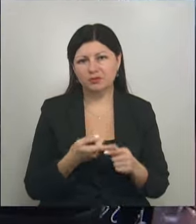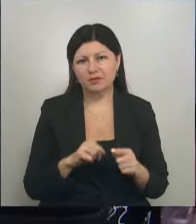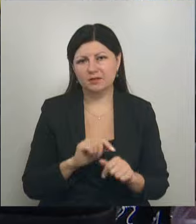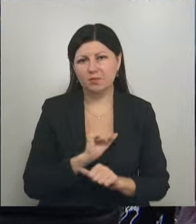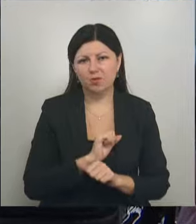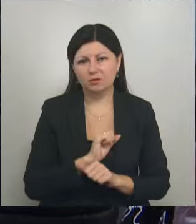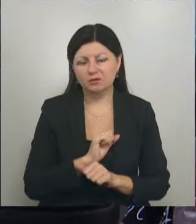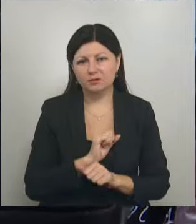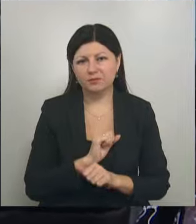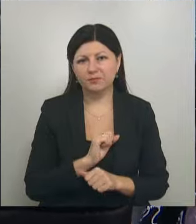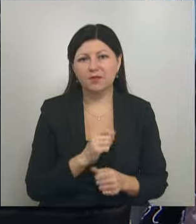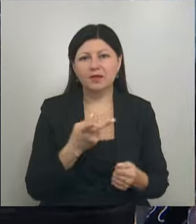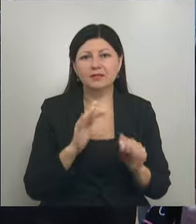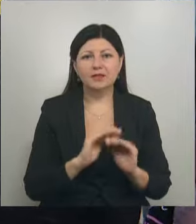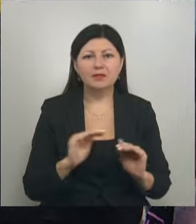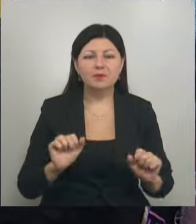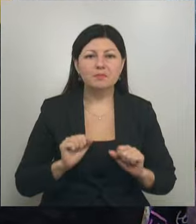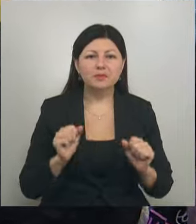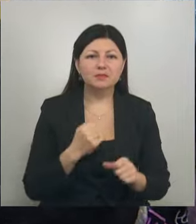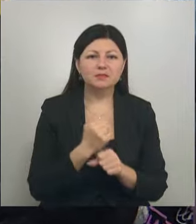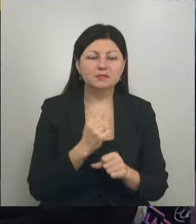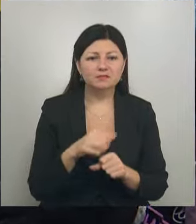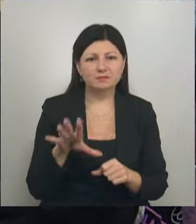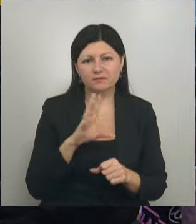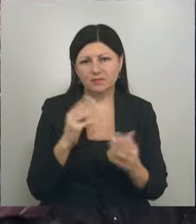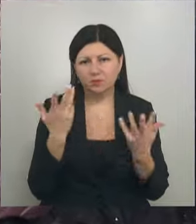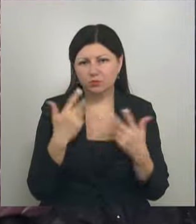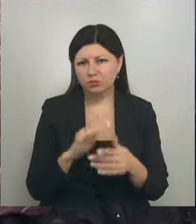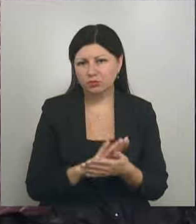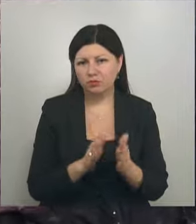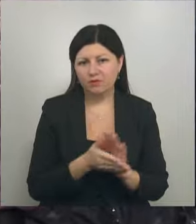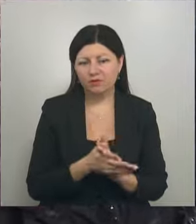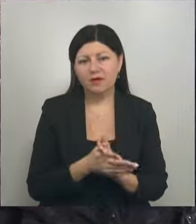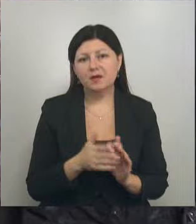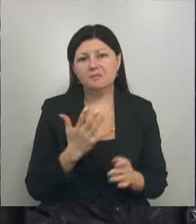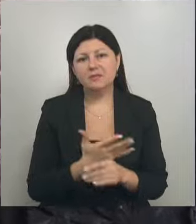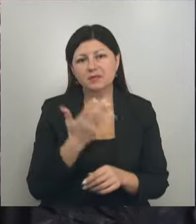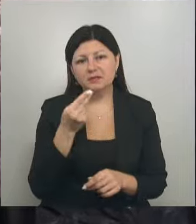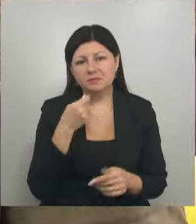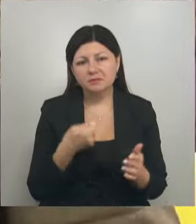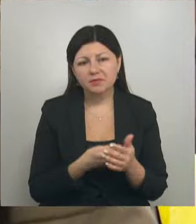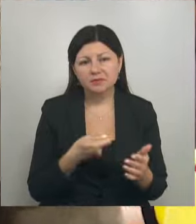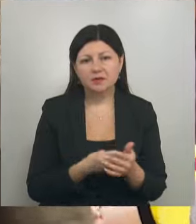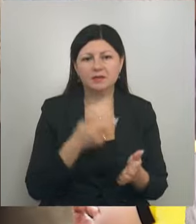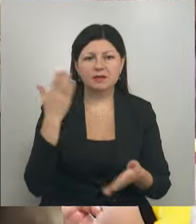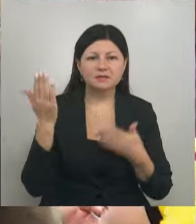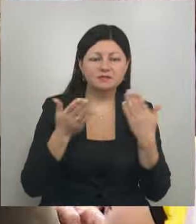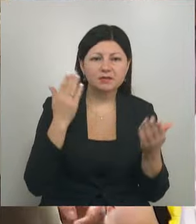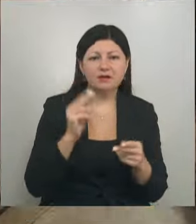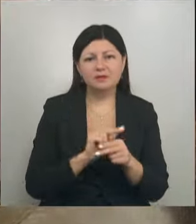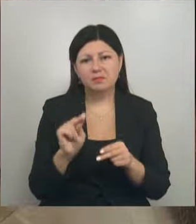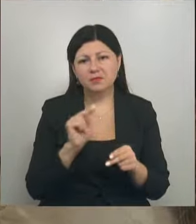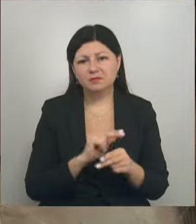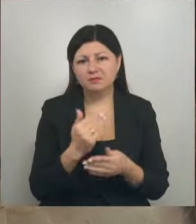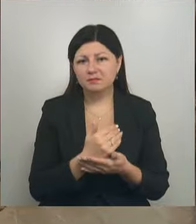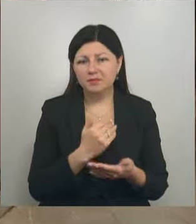отдыхе. Для ребят постарались создать все условия. На базах отдыха пятиразовое питание, развлекательные образовательные